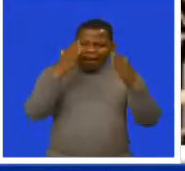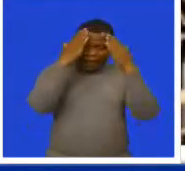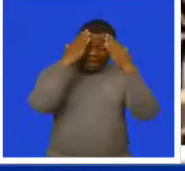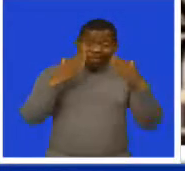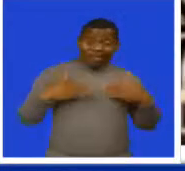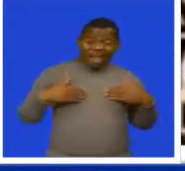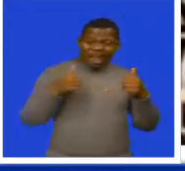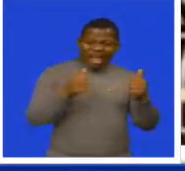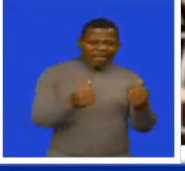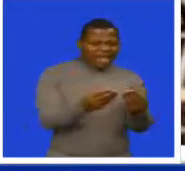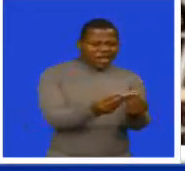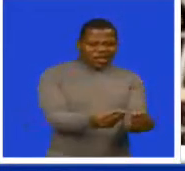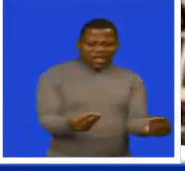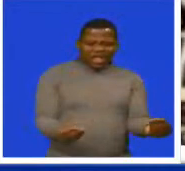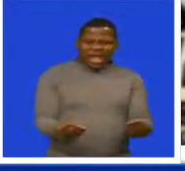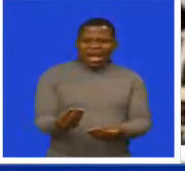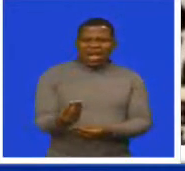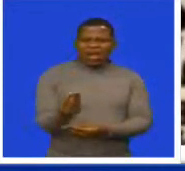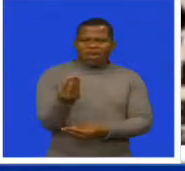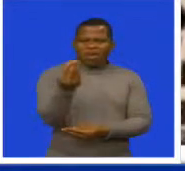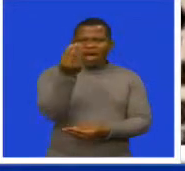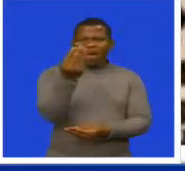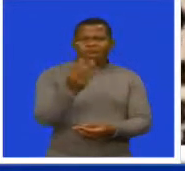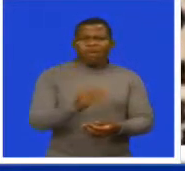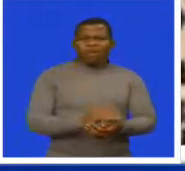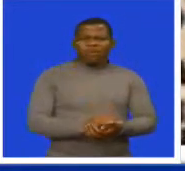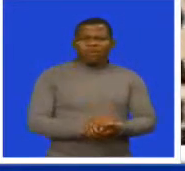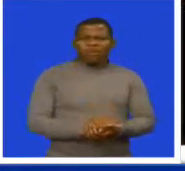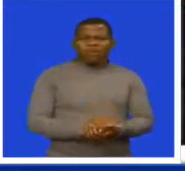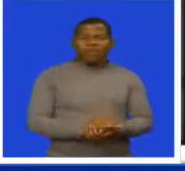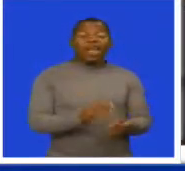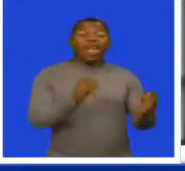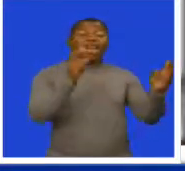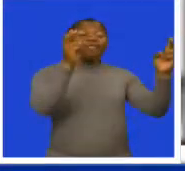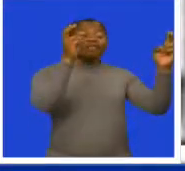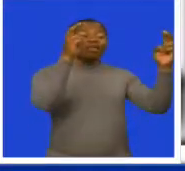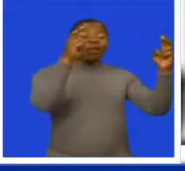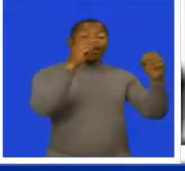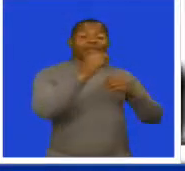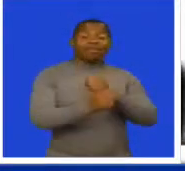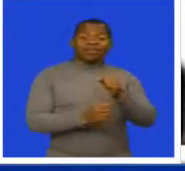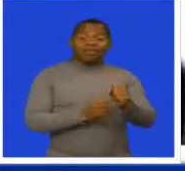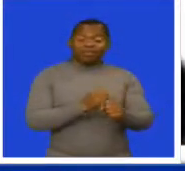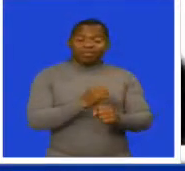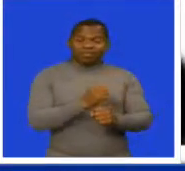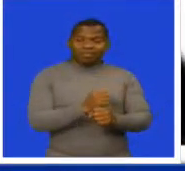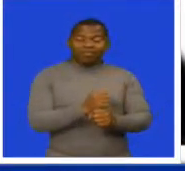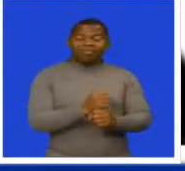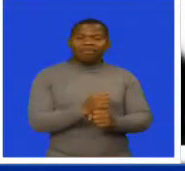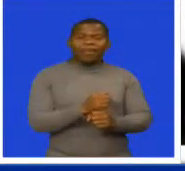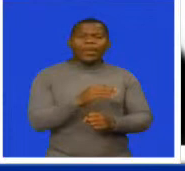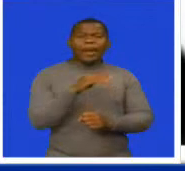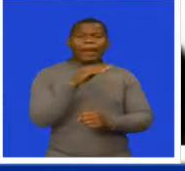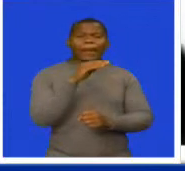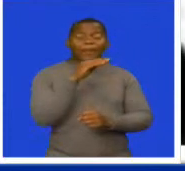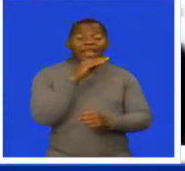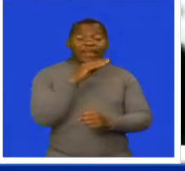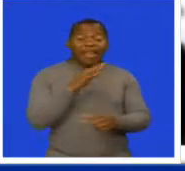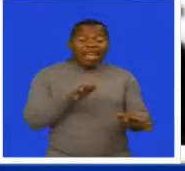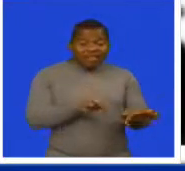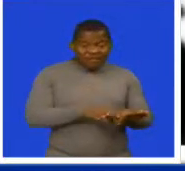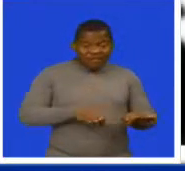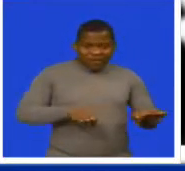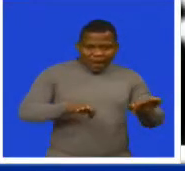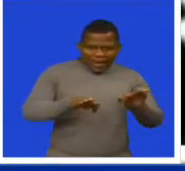indlela labakhula ngayo. Sicubulo salonyaka salomkhankaso sithi Orange the World lesicukethe ukuthi imindeni